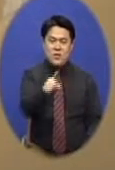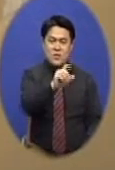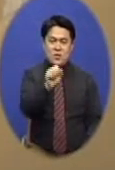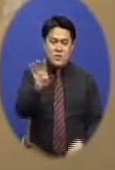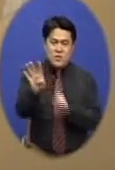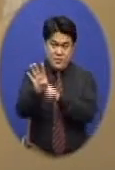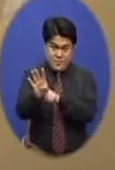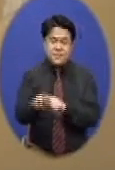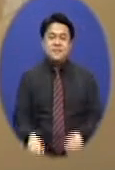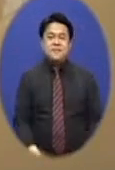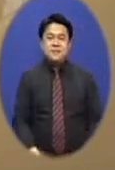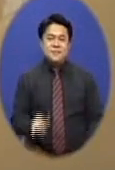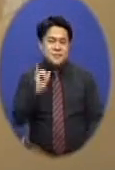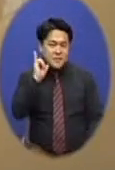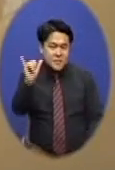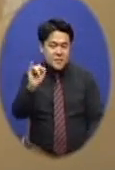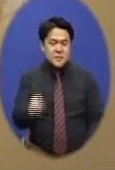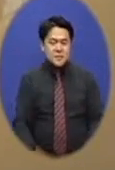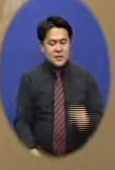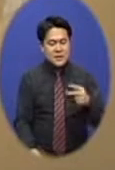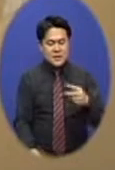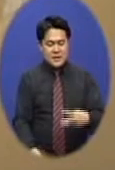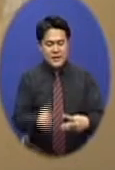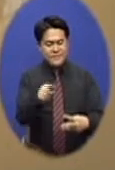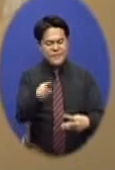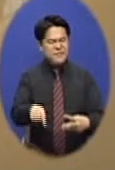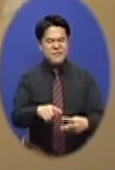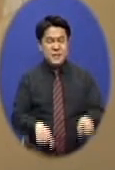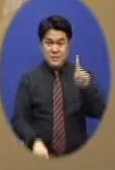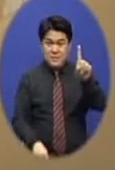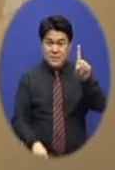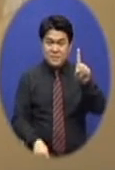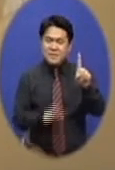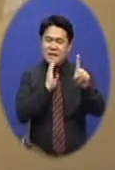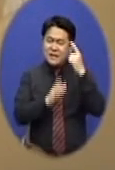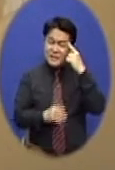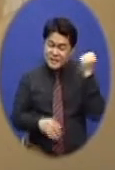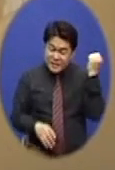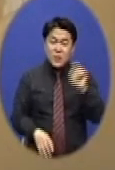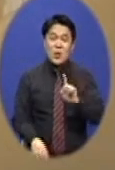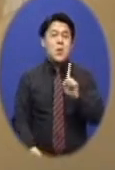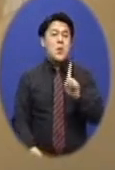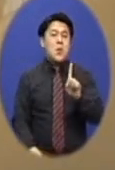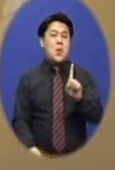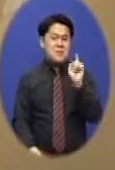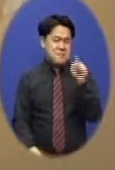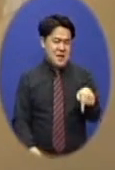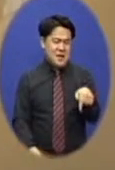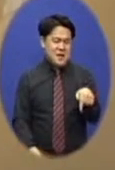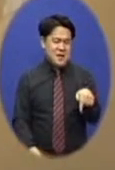060-608-1004번입니다. 네. 자, 2번, 3번이 정답 번호가 아니고 1번이 정답이다 싶으시면